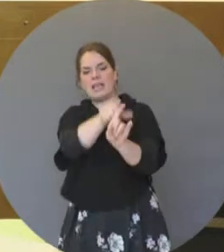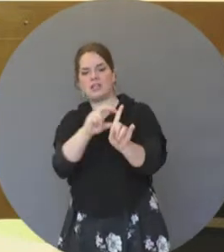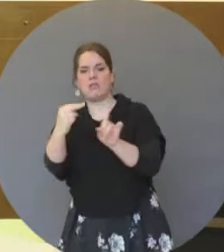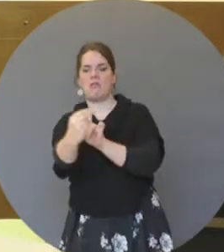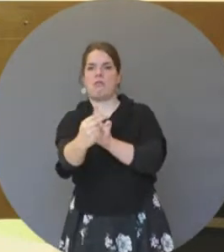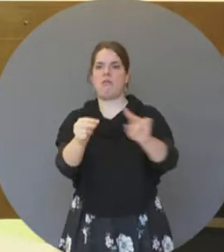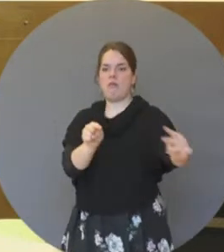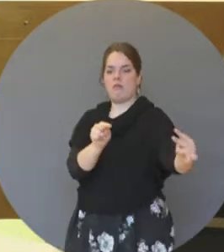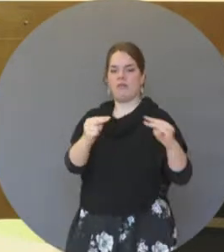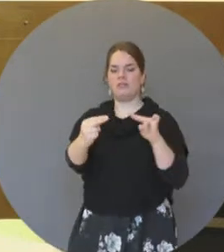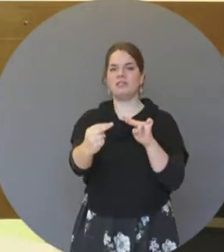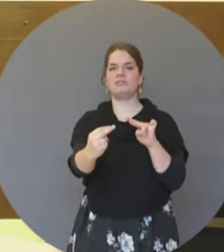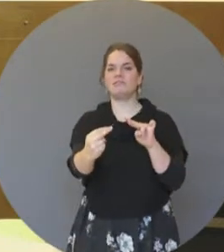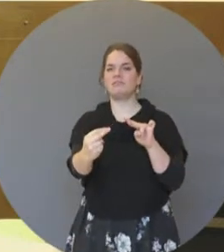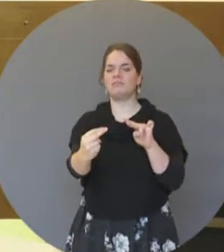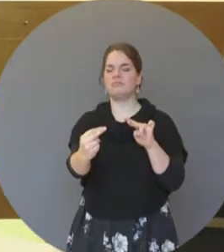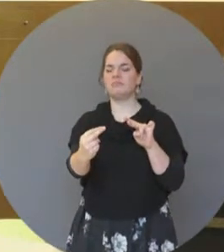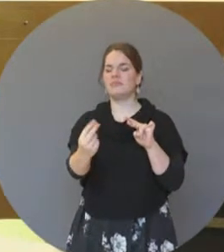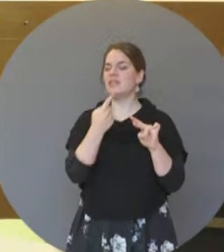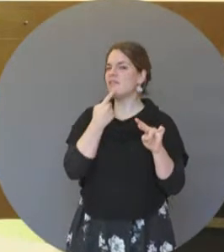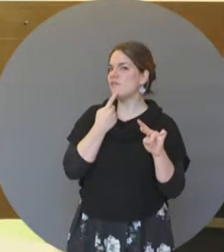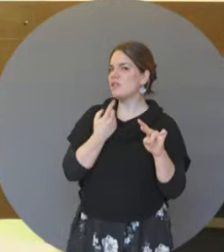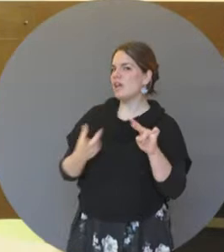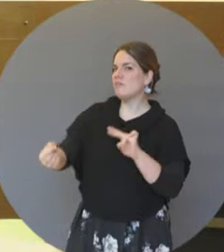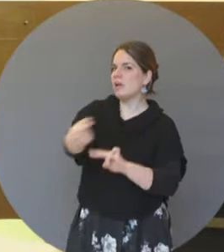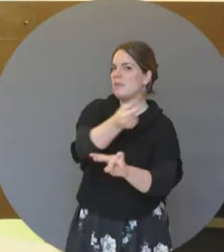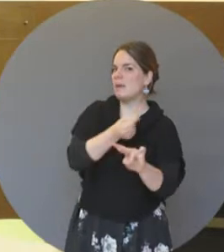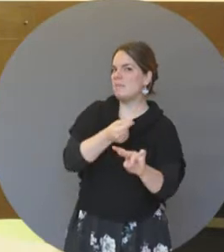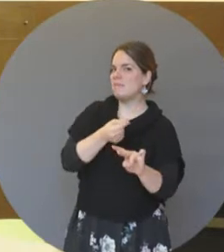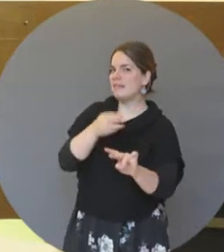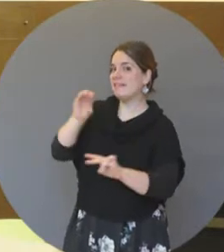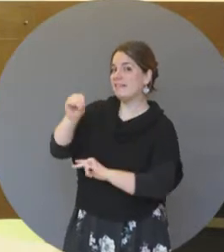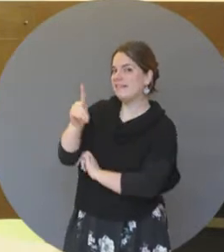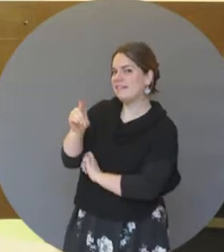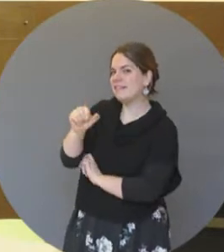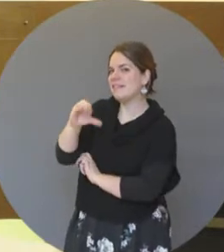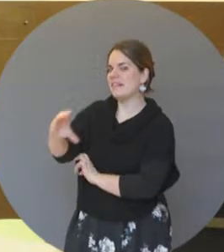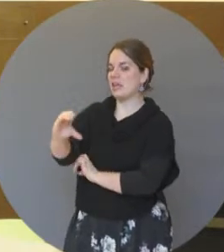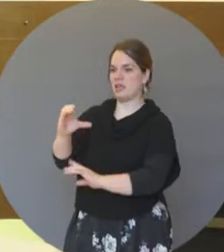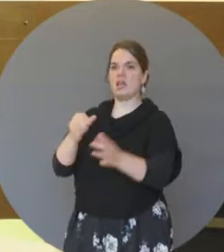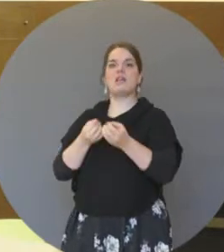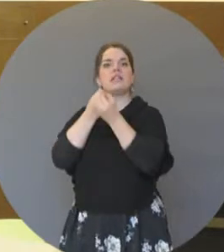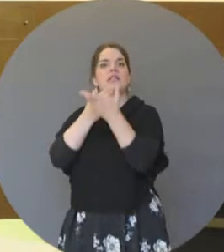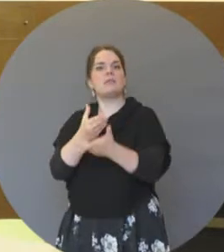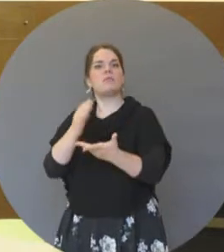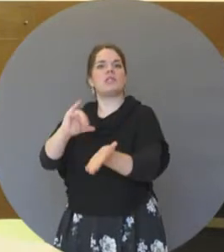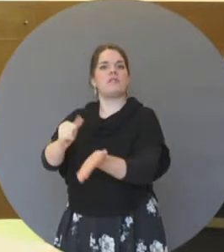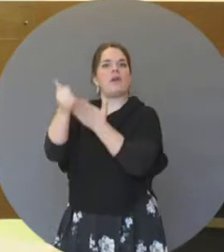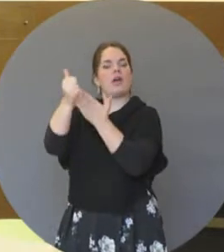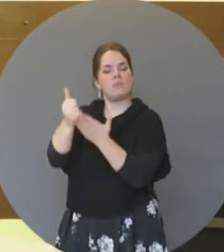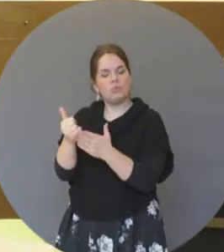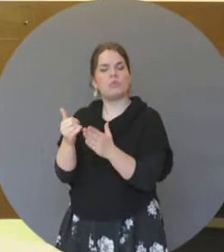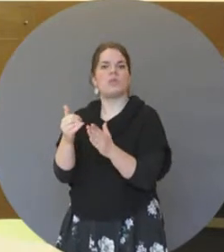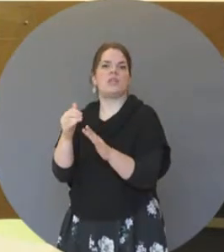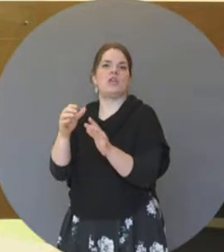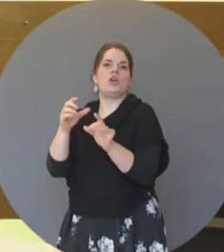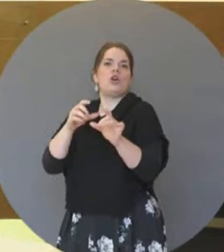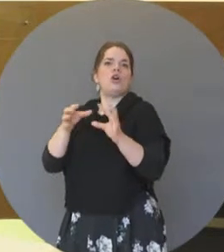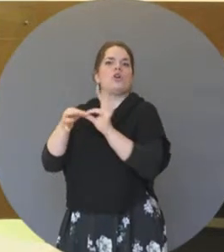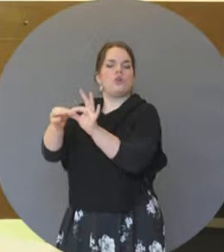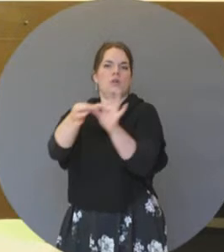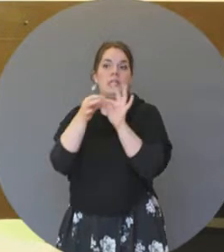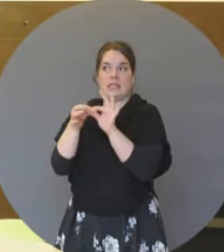envisagez-vous donc de travailler en collaboration avec le DAC dispositif d'appui à la coordination soutenue par